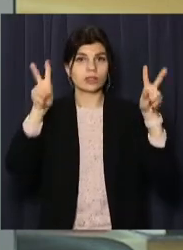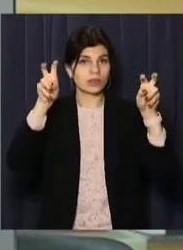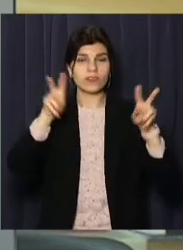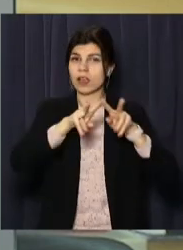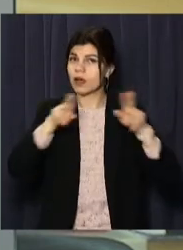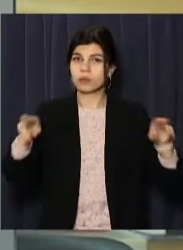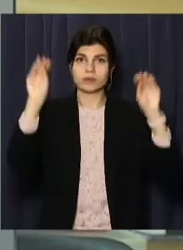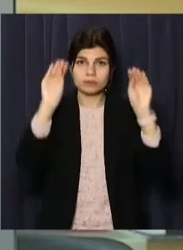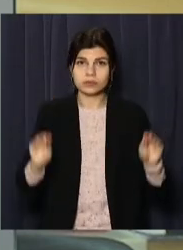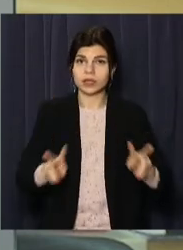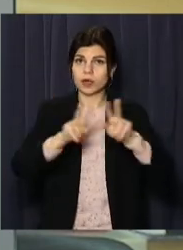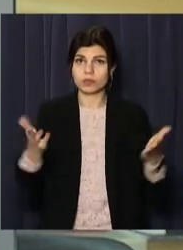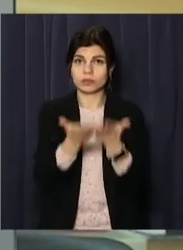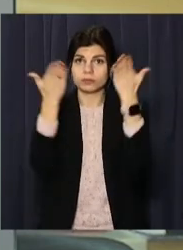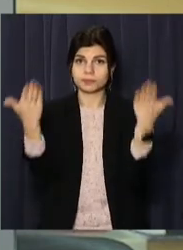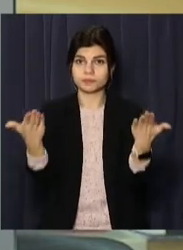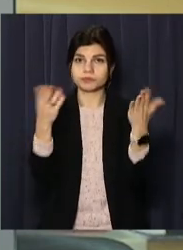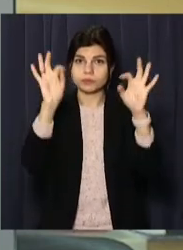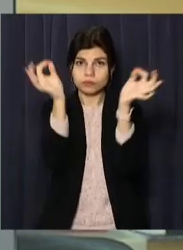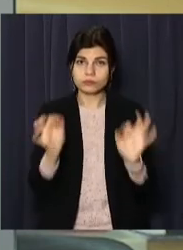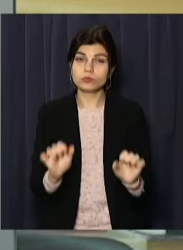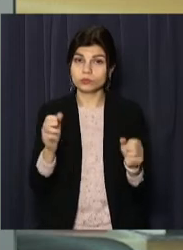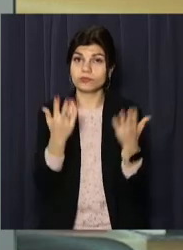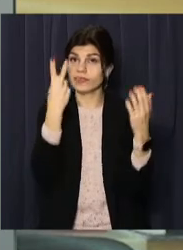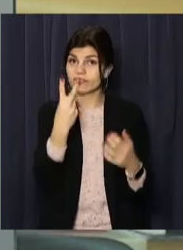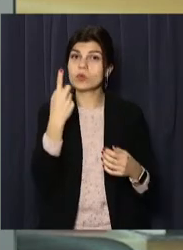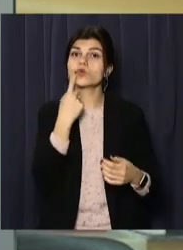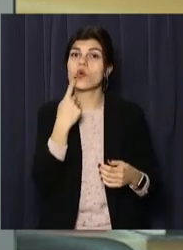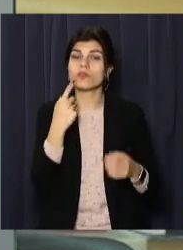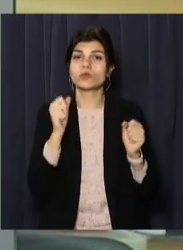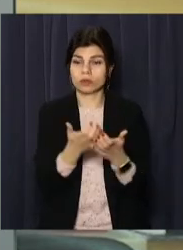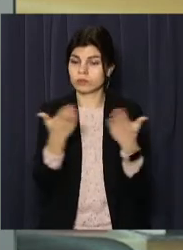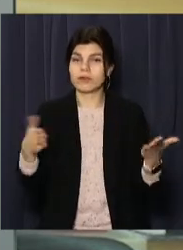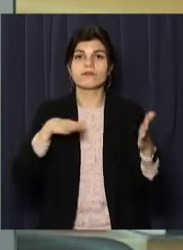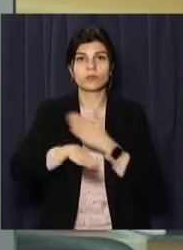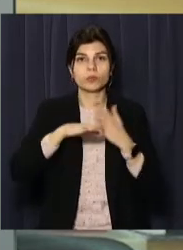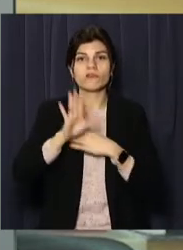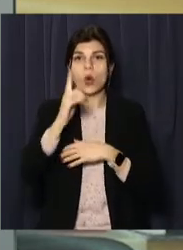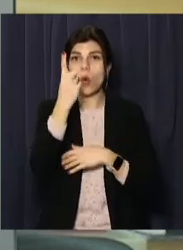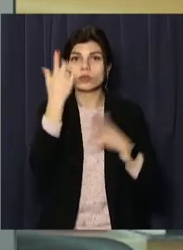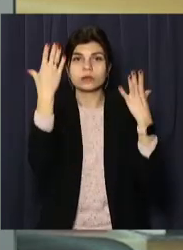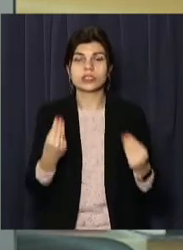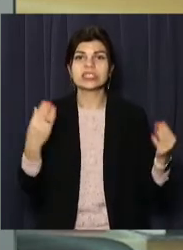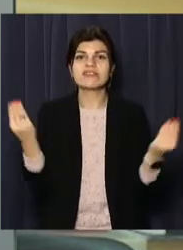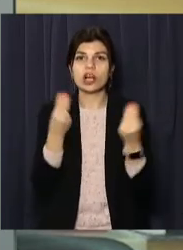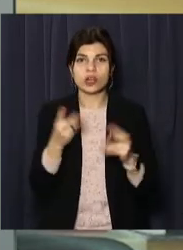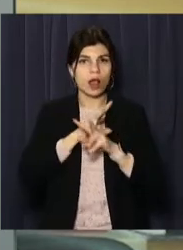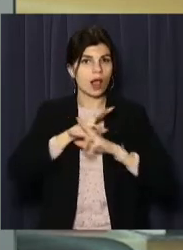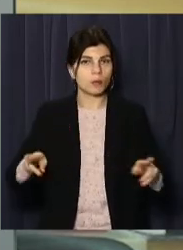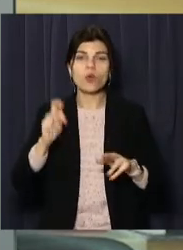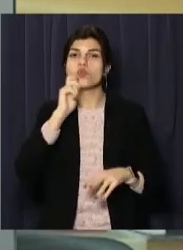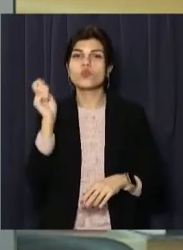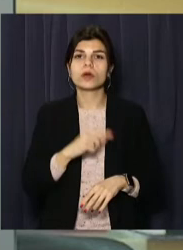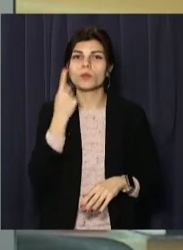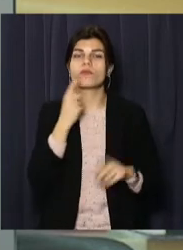назвою, обсягом та поліграфічним оформленням. Обидві мовні версії мають видаватися в один день. Українською мають бути